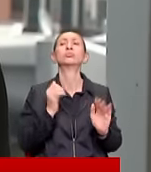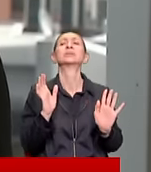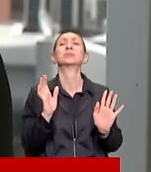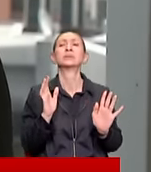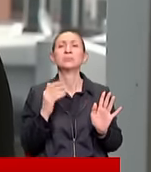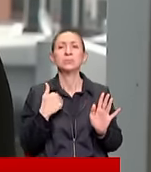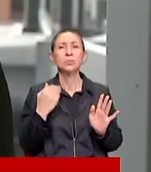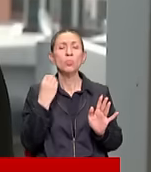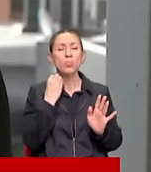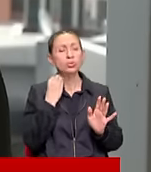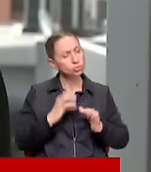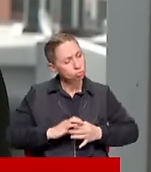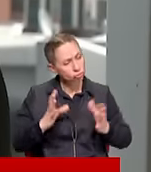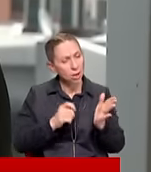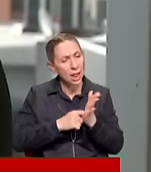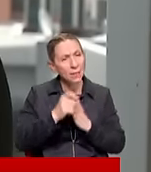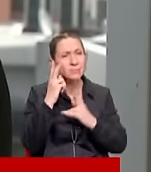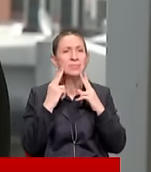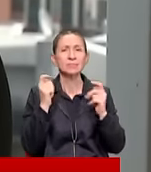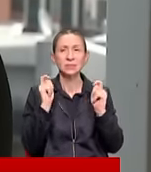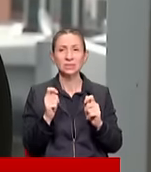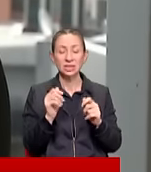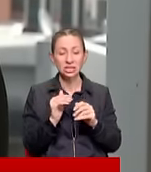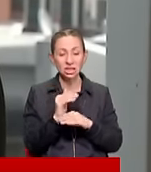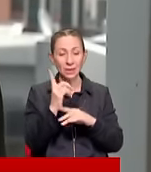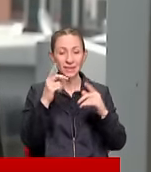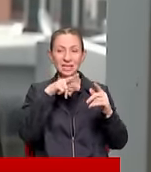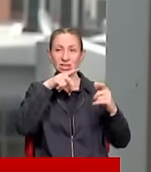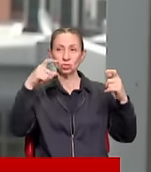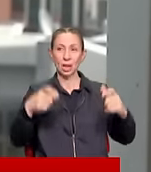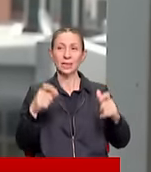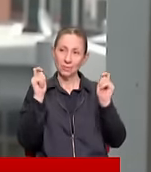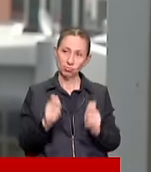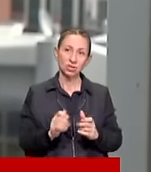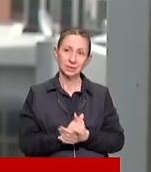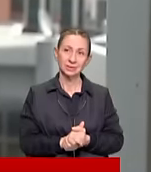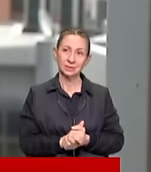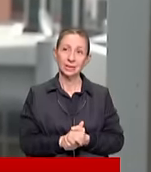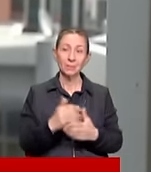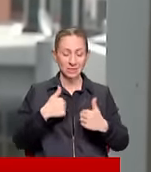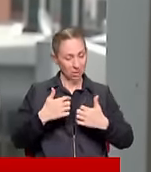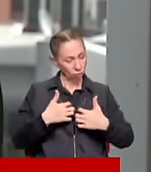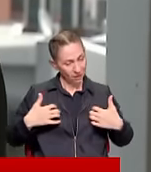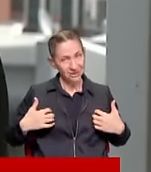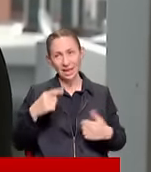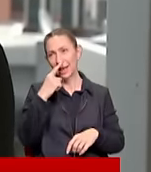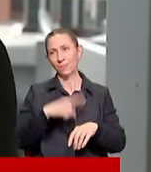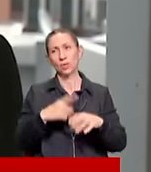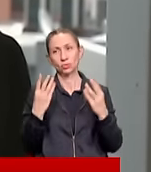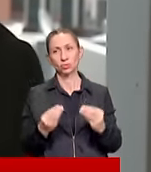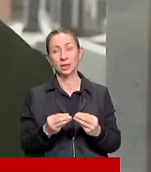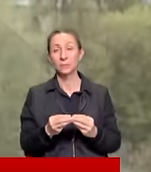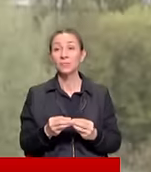Biz borç batağından da kurtaracağız. Yaşanabilir bir Keçiören haline de getireceğiz. Bize güvensinler, emin olsunlar.